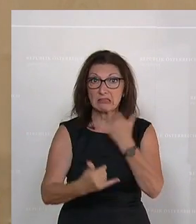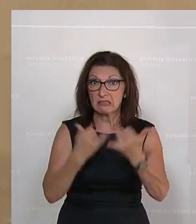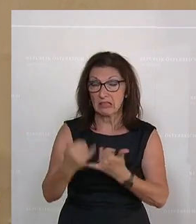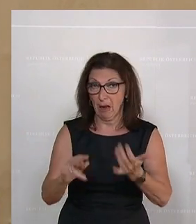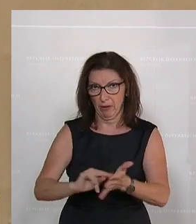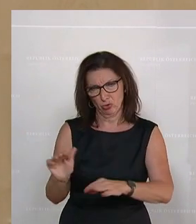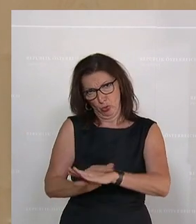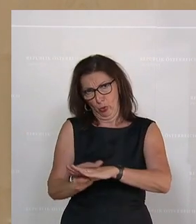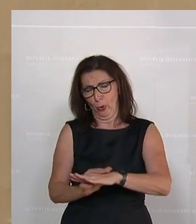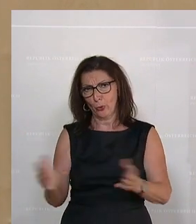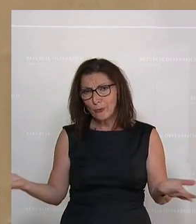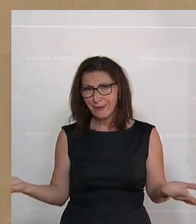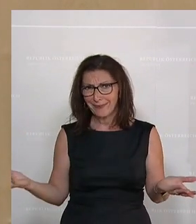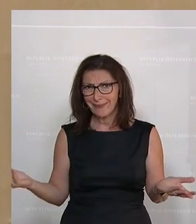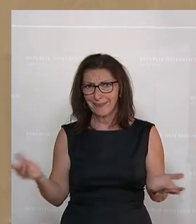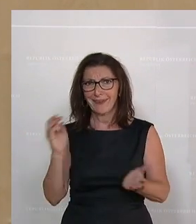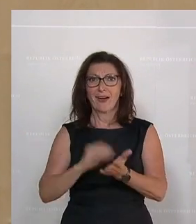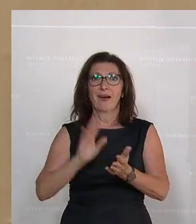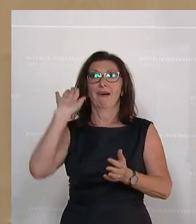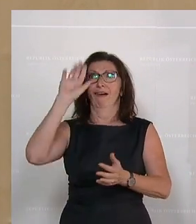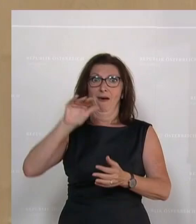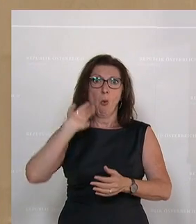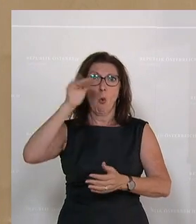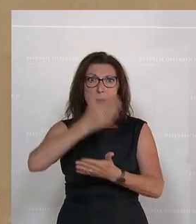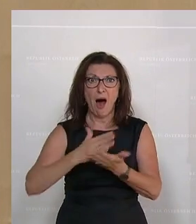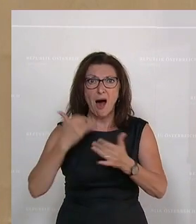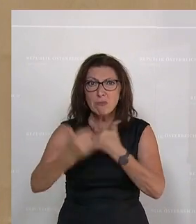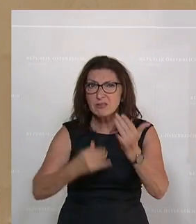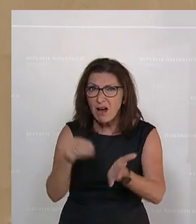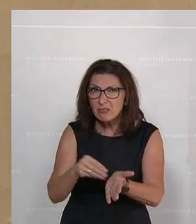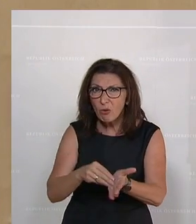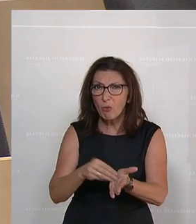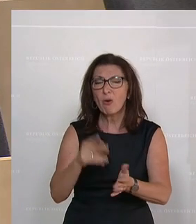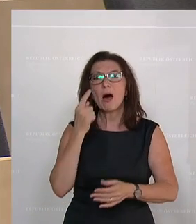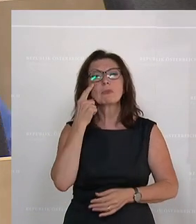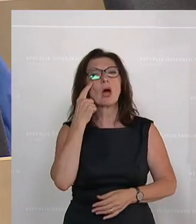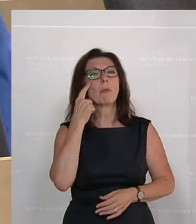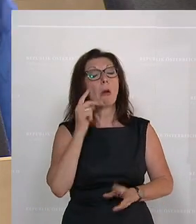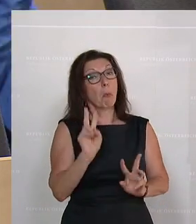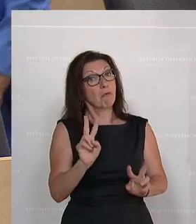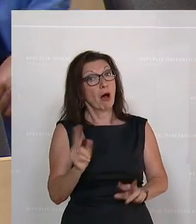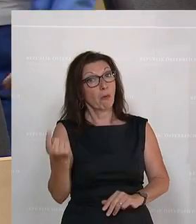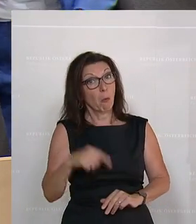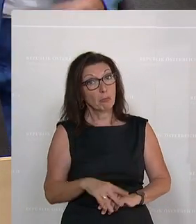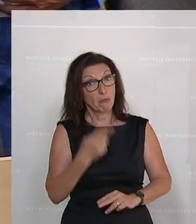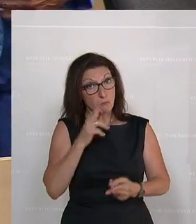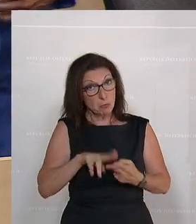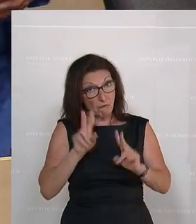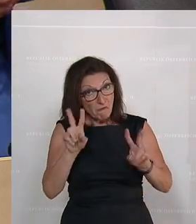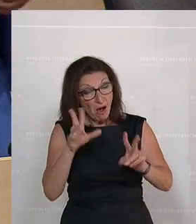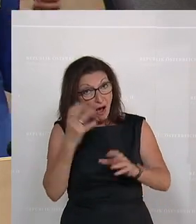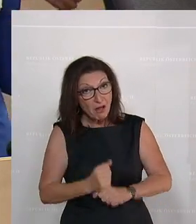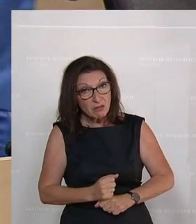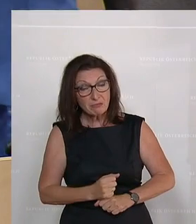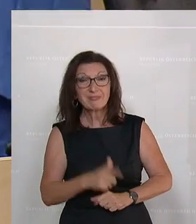entschuldigung bitte das ist noch mehr als ein halbes jahr und dann schauen wir mal ob das tatsächlich auch in kraft tritt ob sie das versprechen einhalten das hat